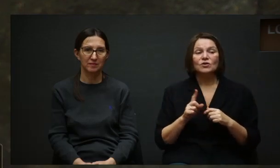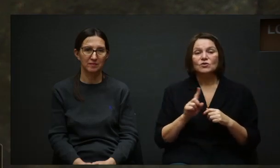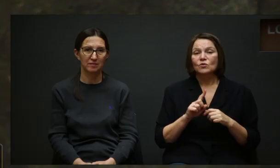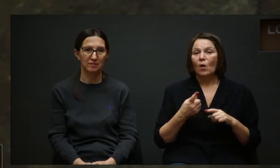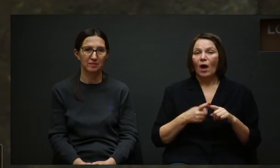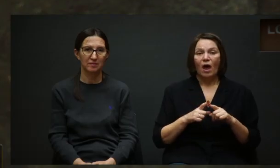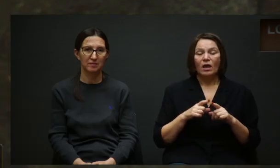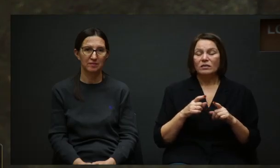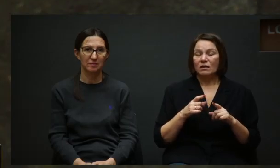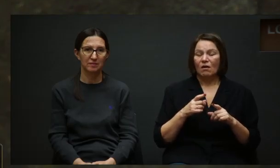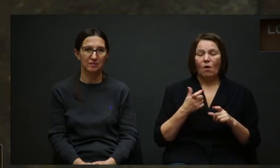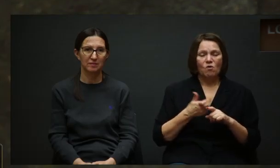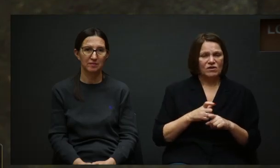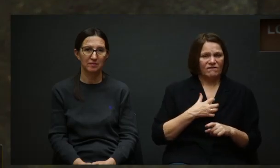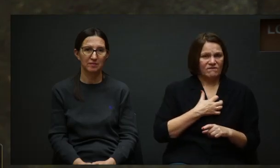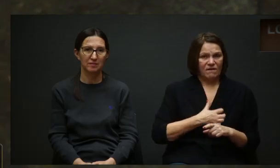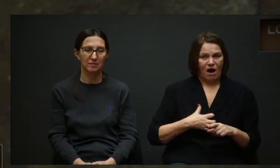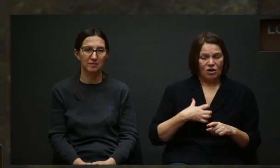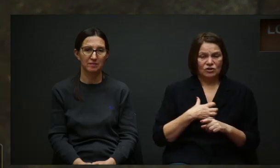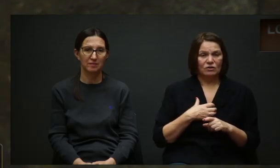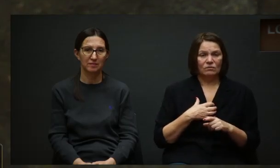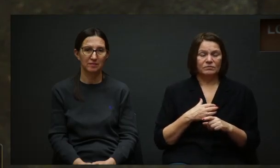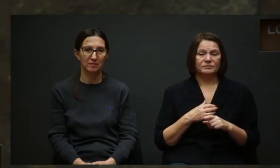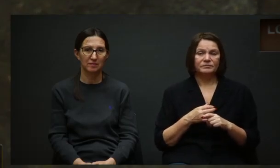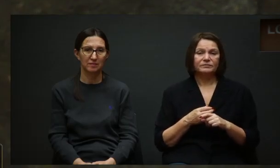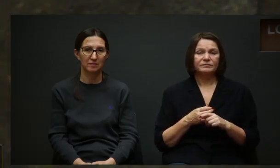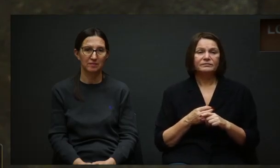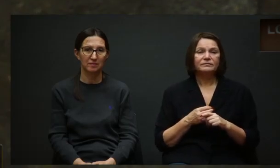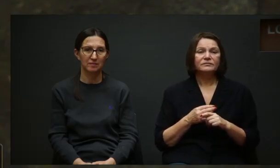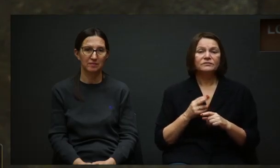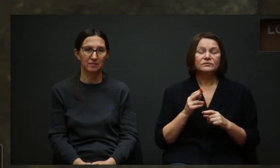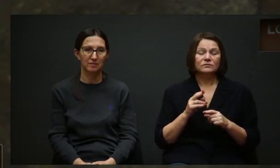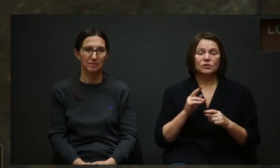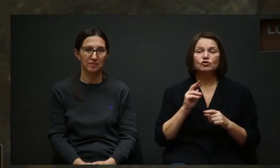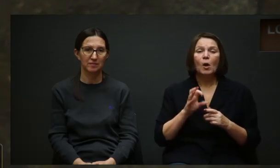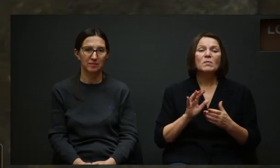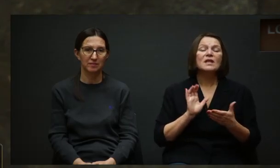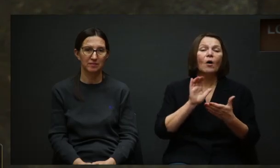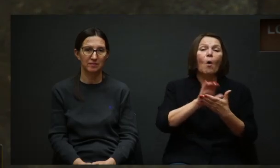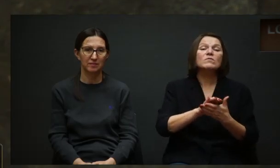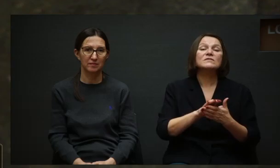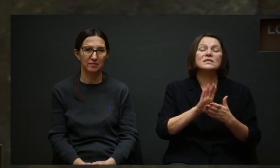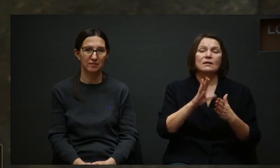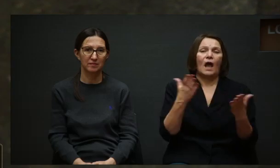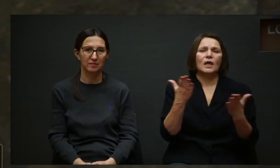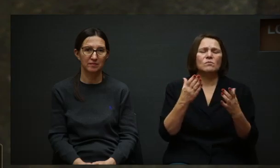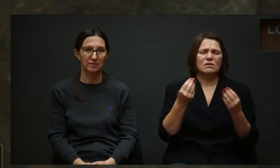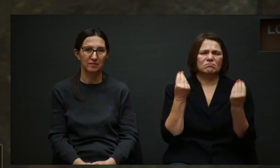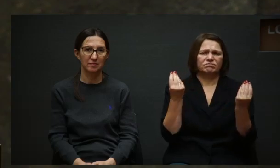это не менее важное, чем знакомство с каким-нибудь шедевром, который мы обладаем.